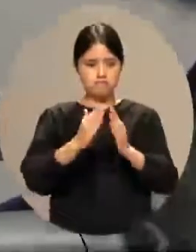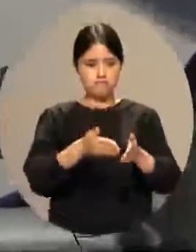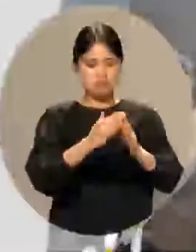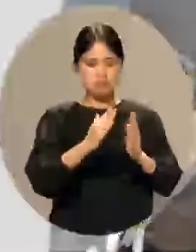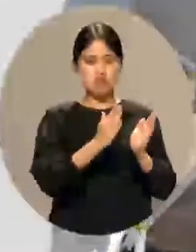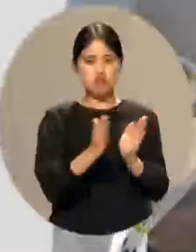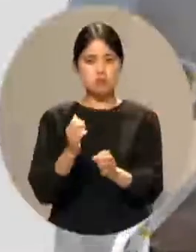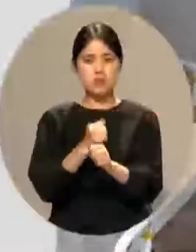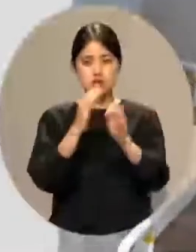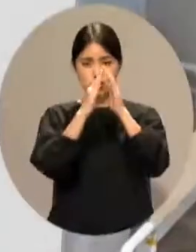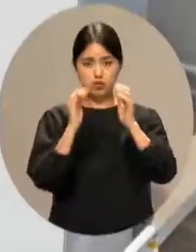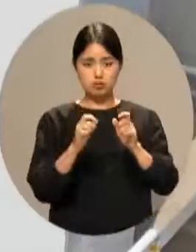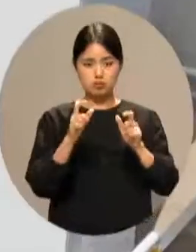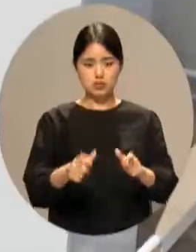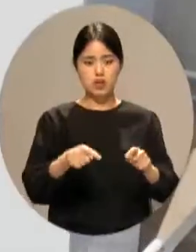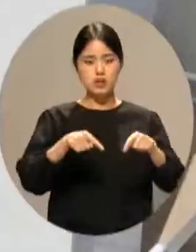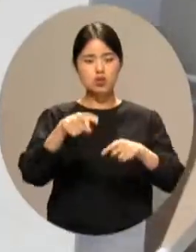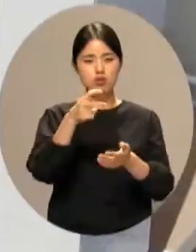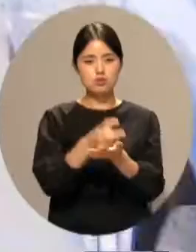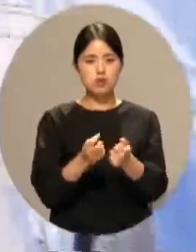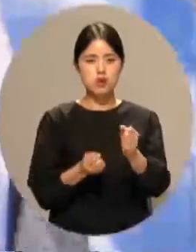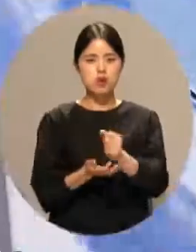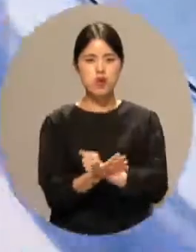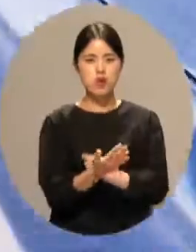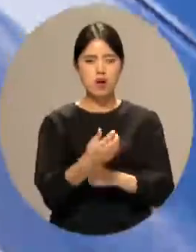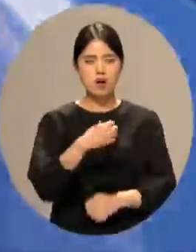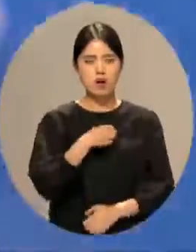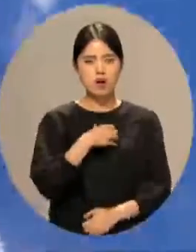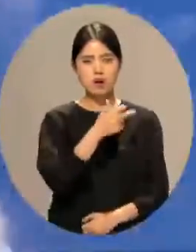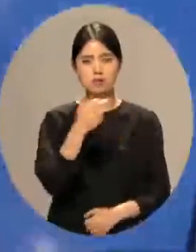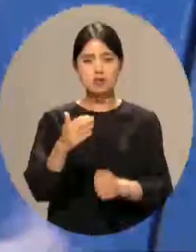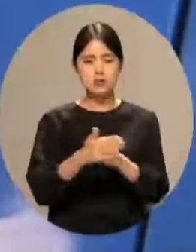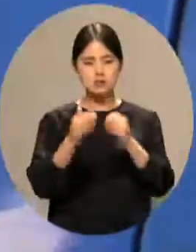준비해온 전라북도의 정책에도 영향이 불가피해